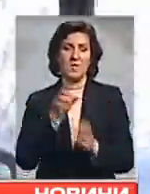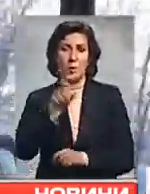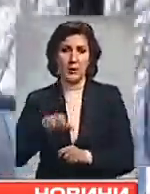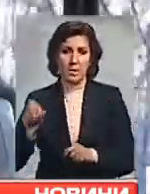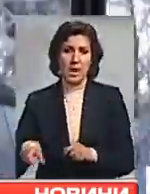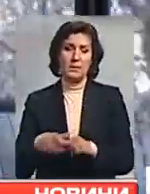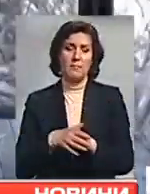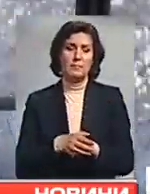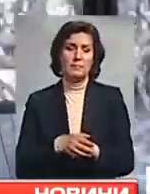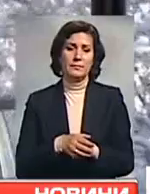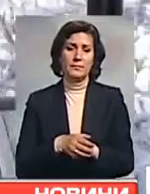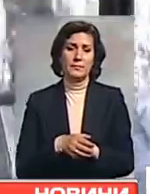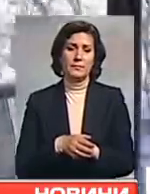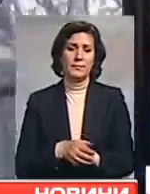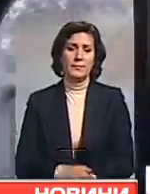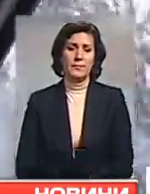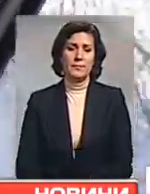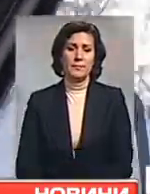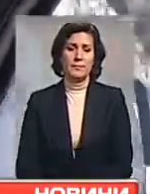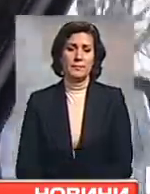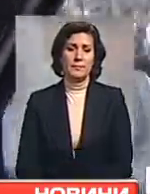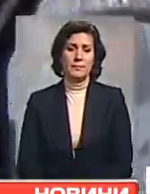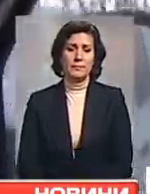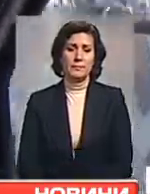що нехватка у них.